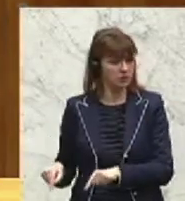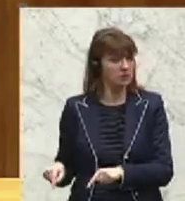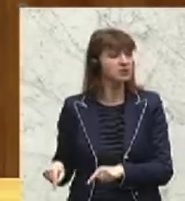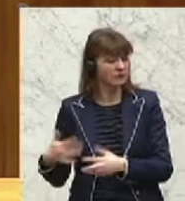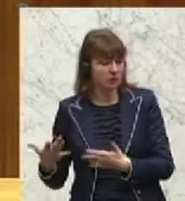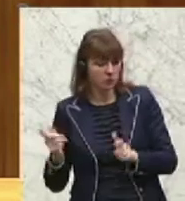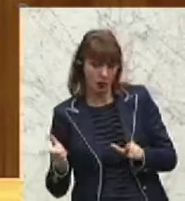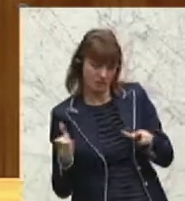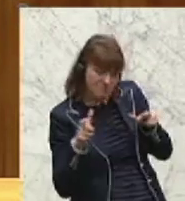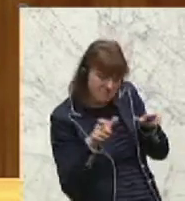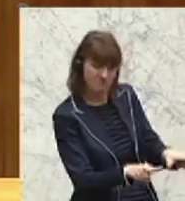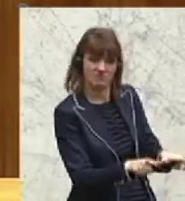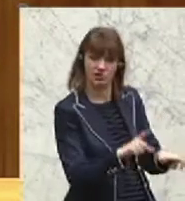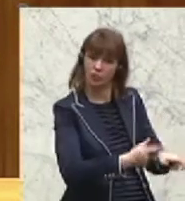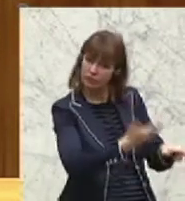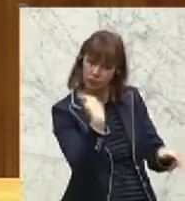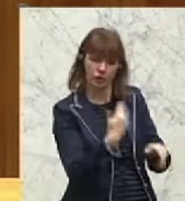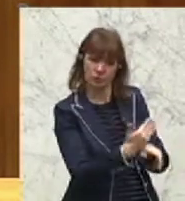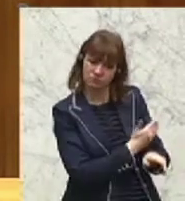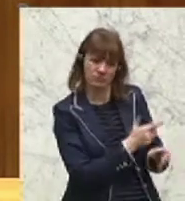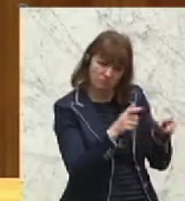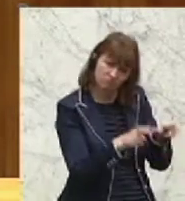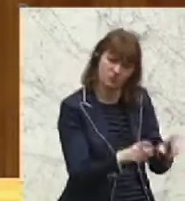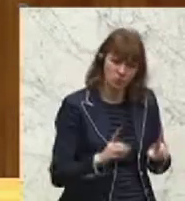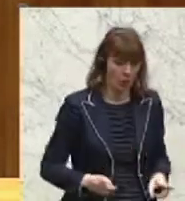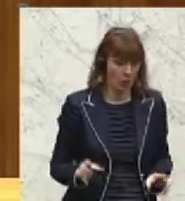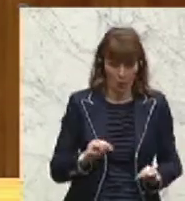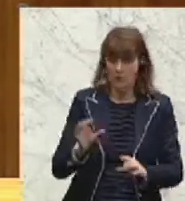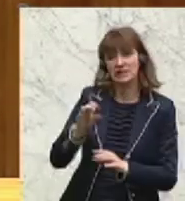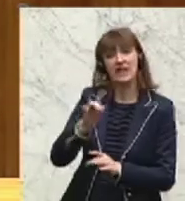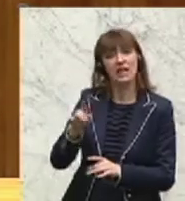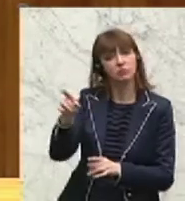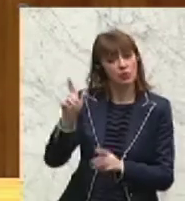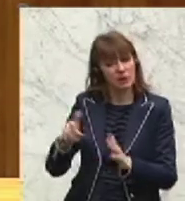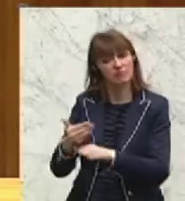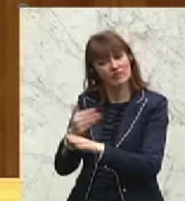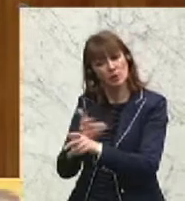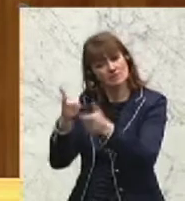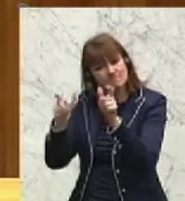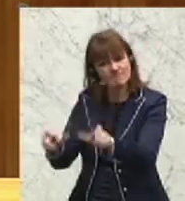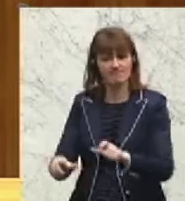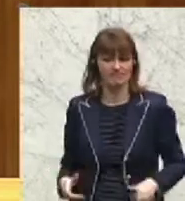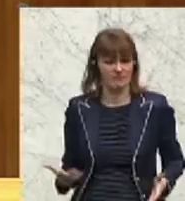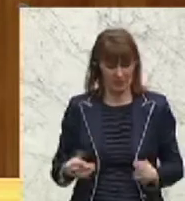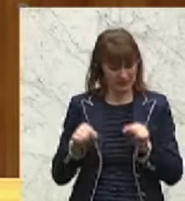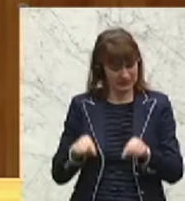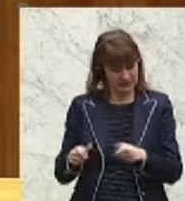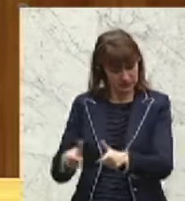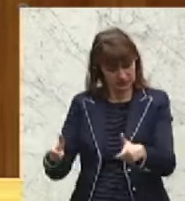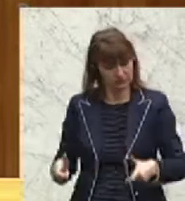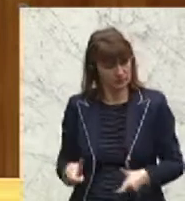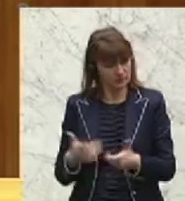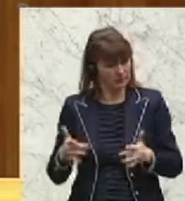hätte werden können. Oder auch, ob Salzburg hätte verhindert werden können mit dem, was hier vorliegt und so gepriesen